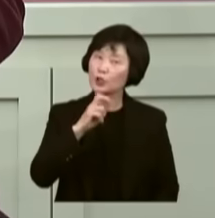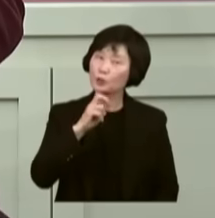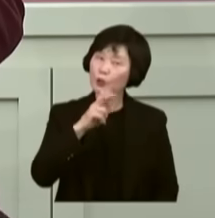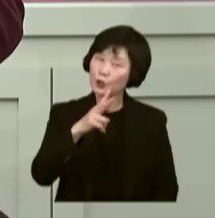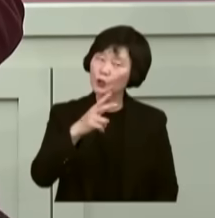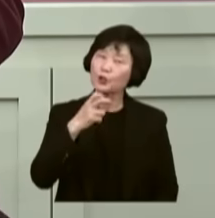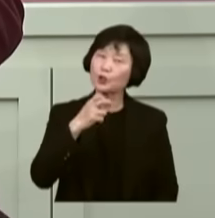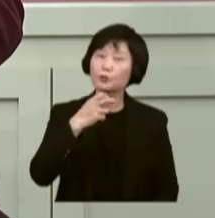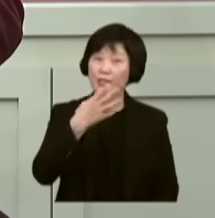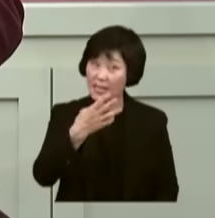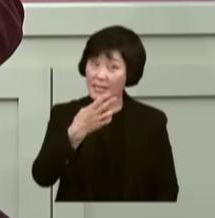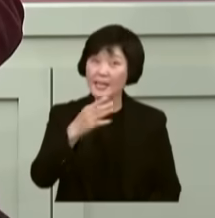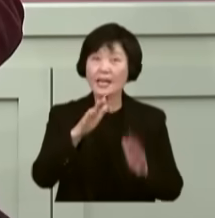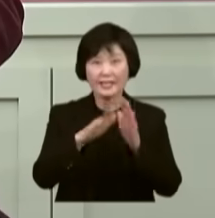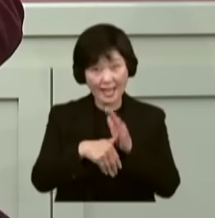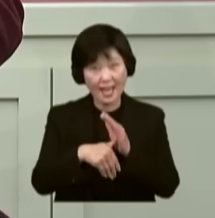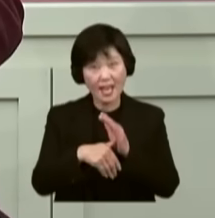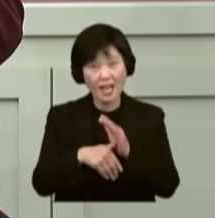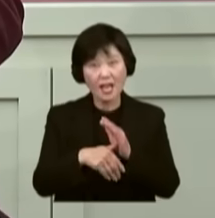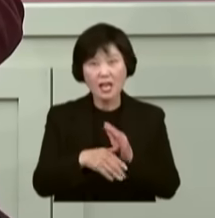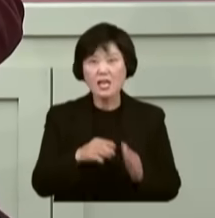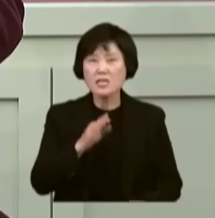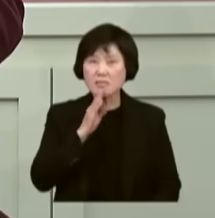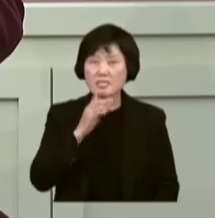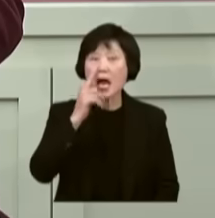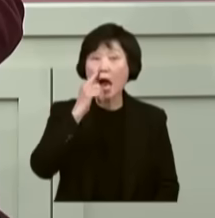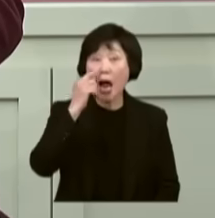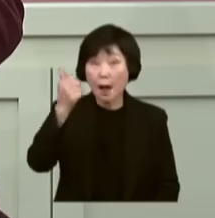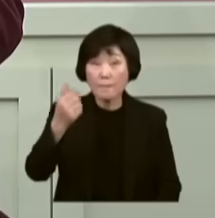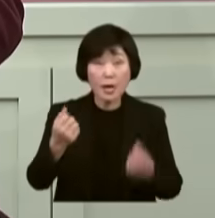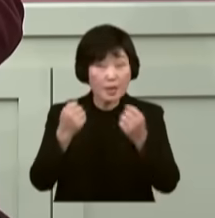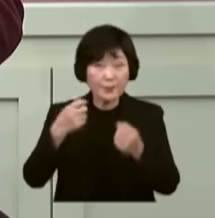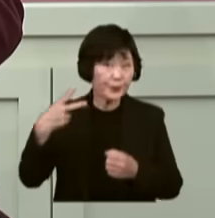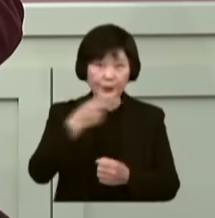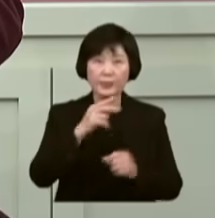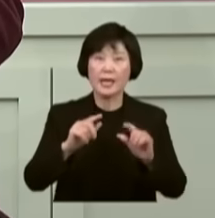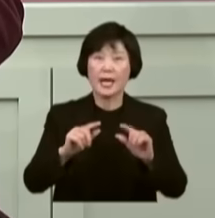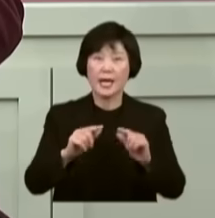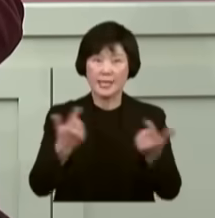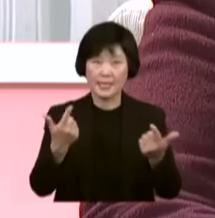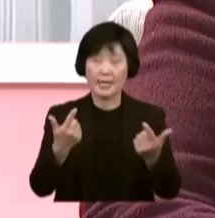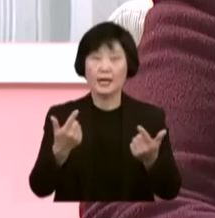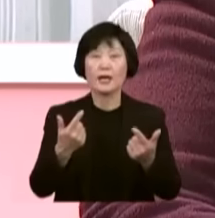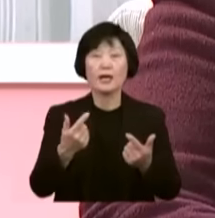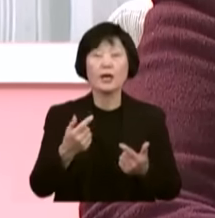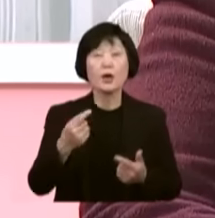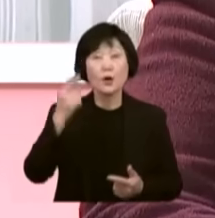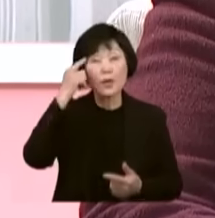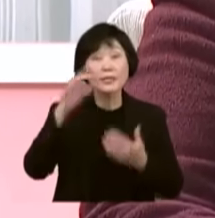네. 어떻게 끊게 됐냐면요. 이거는 진짜 아빠가 의지로 끊은 게 아니라 아빠가 이제